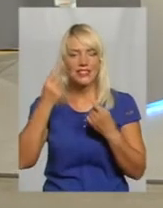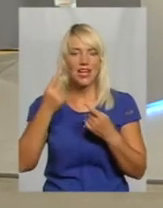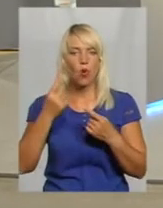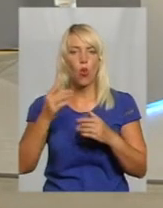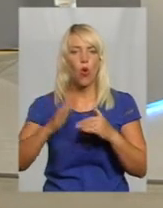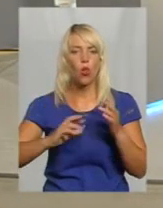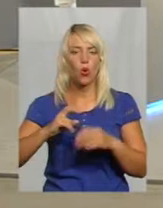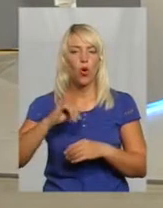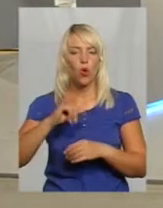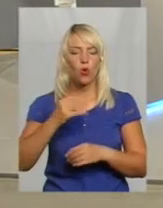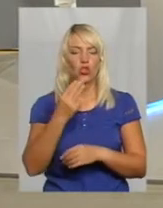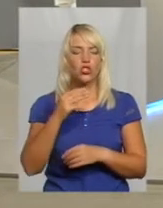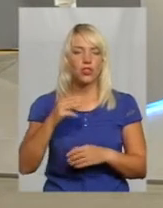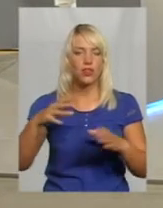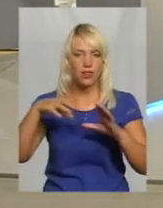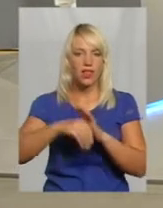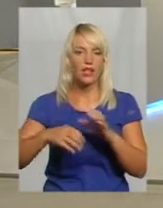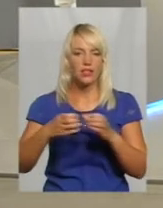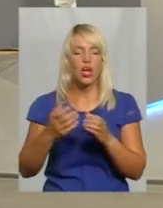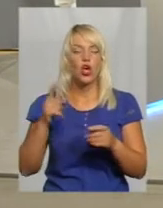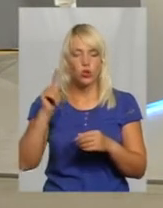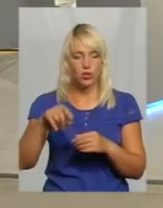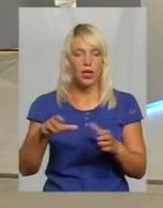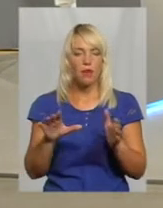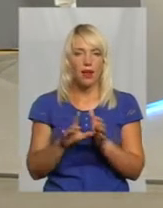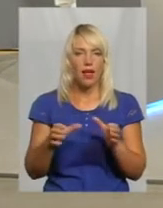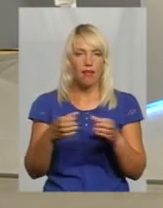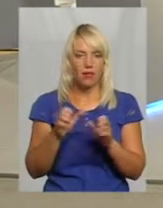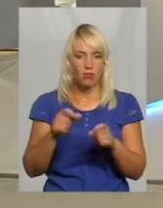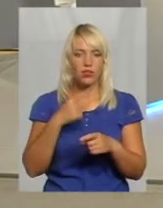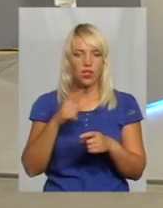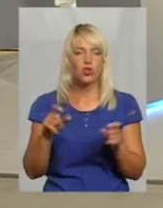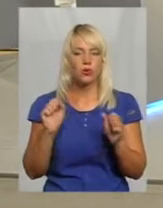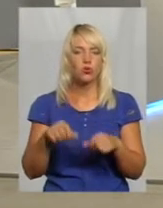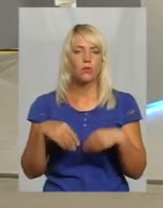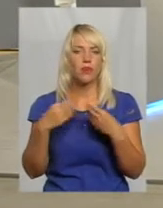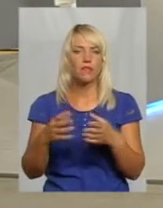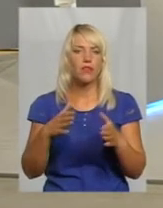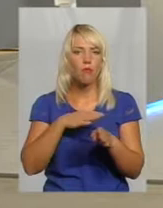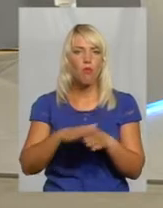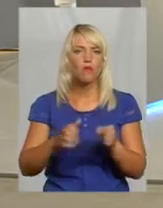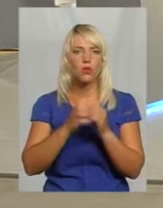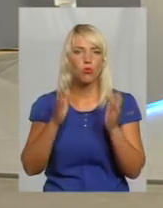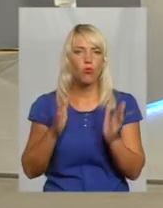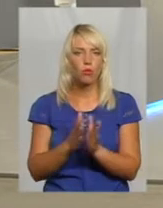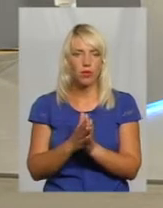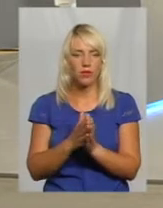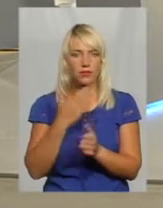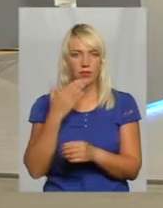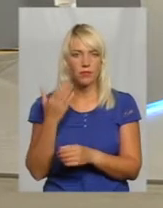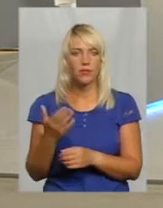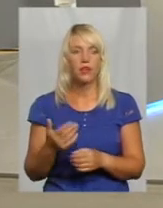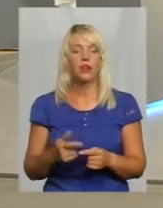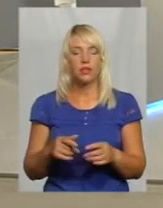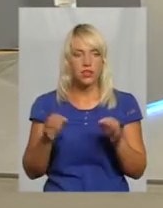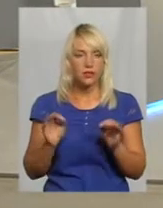Тоді бригада, можна буде сказати, що вона буде надавати повний комплекс, як того потрібно? Ну, звісно, ми чули, що